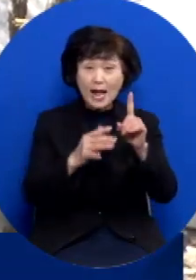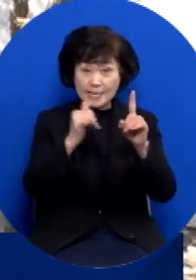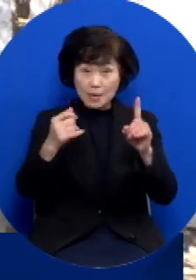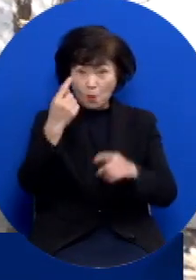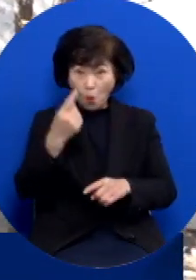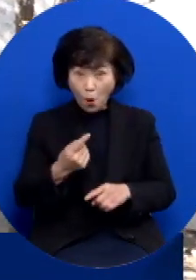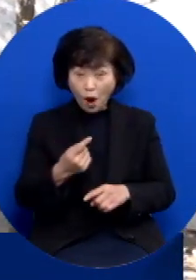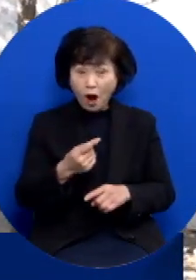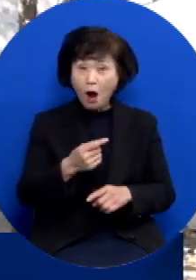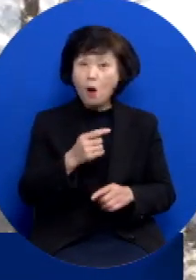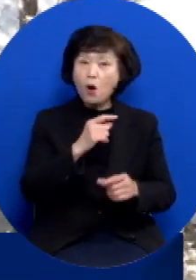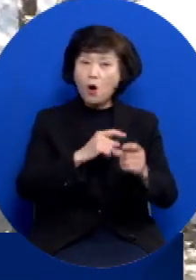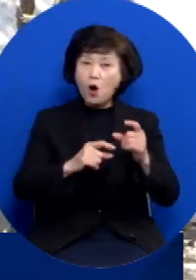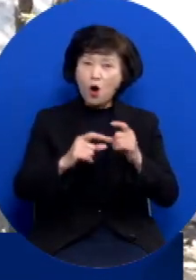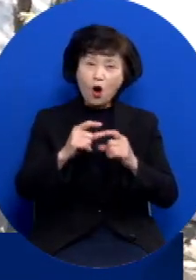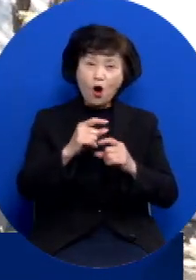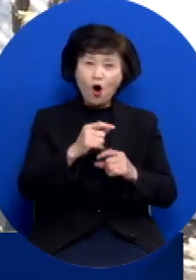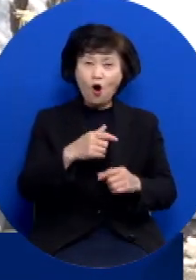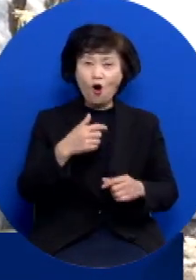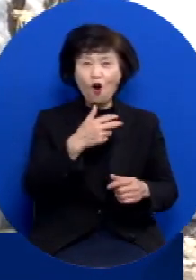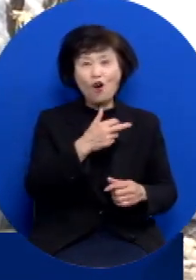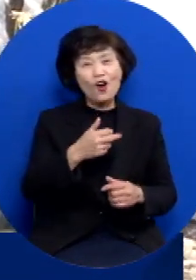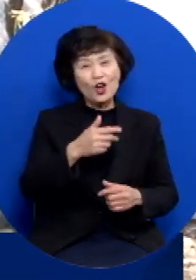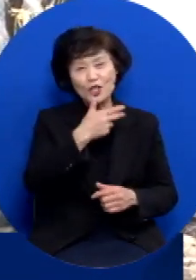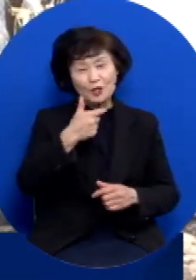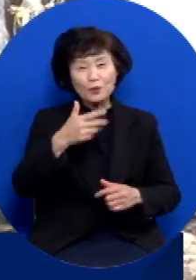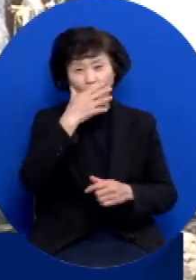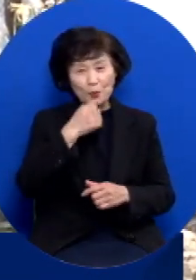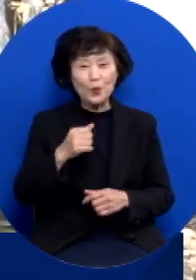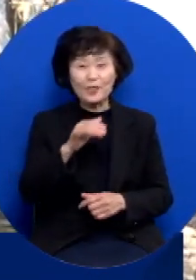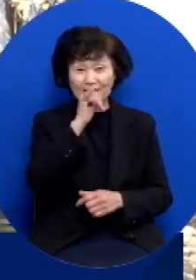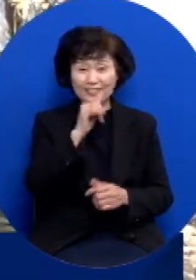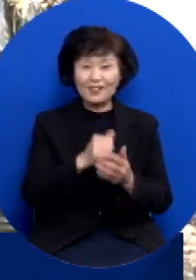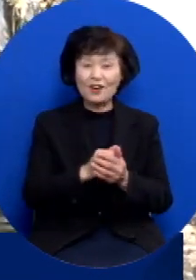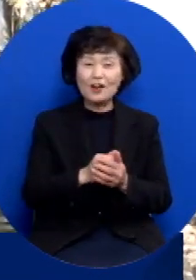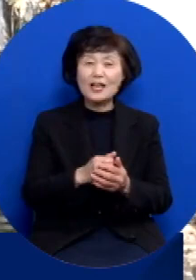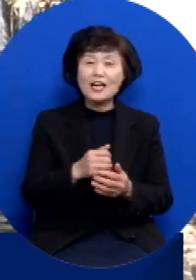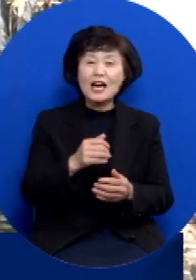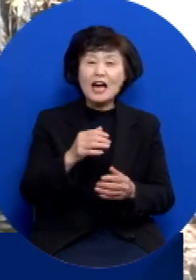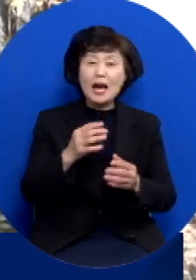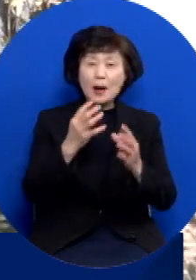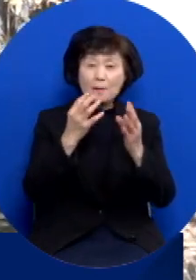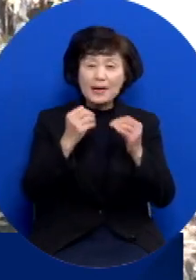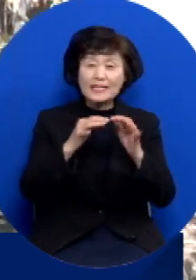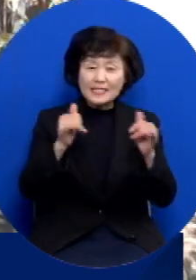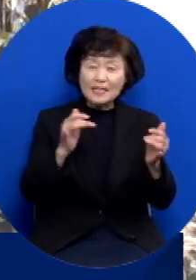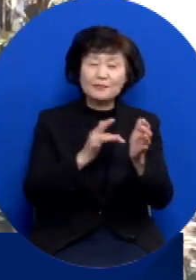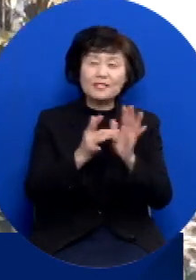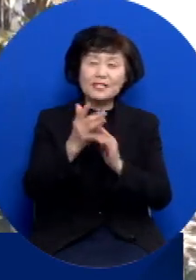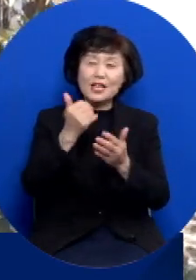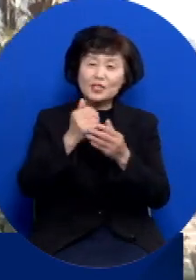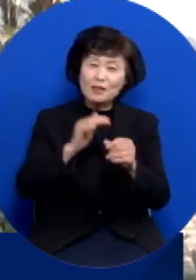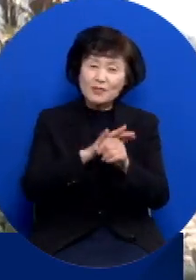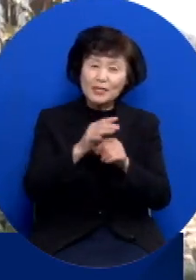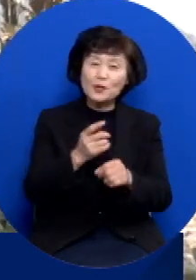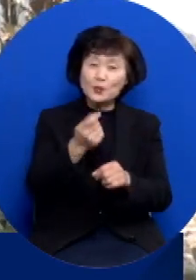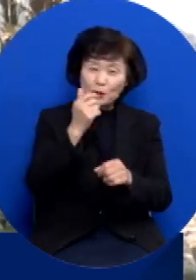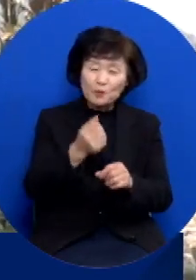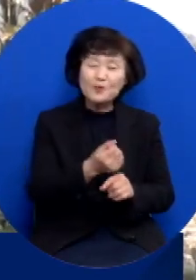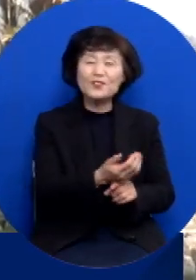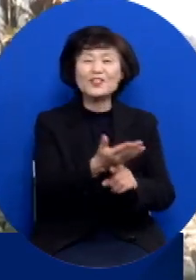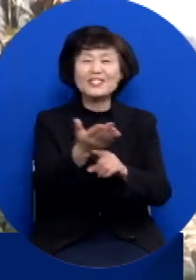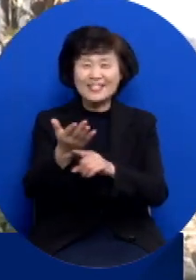저분들이 이걸 드시면서 예수님의 그 사랑을 조금이라도 좀 전달이 되었으면 좋겠다라는 생각이 들어요.